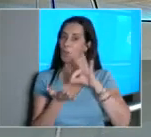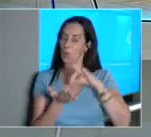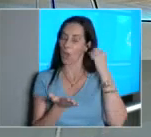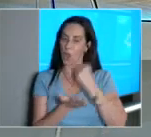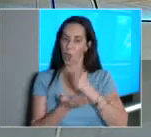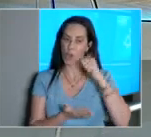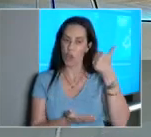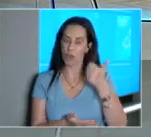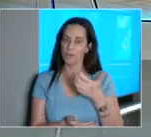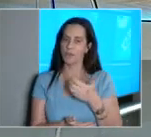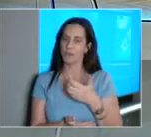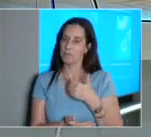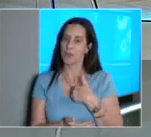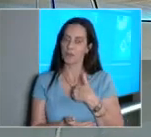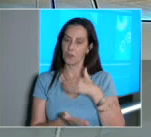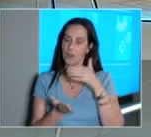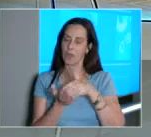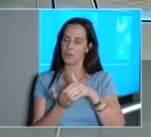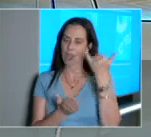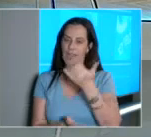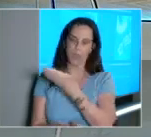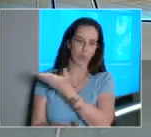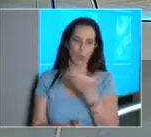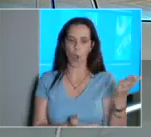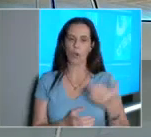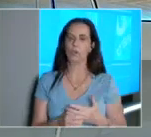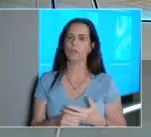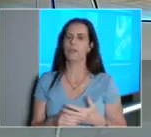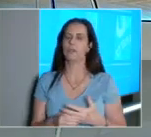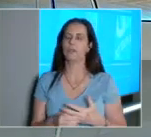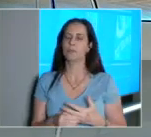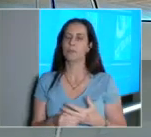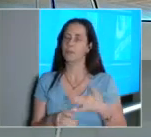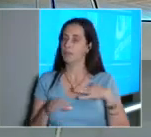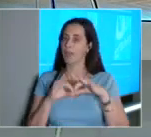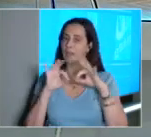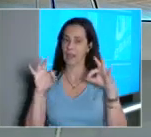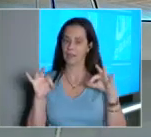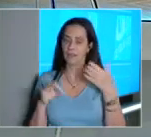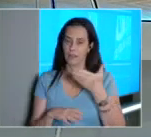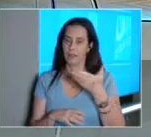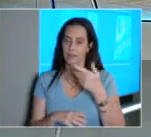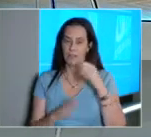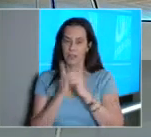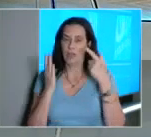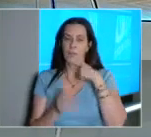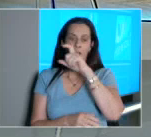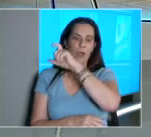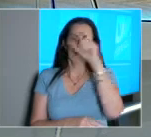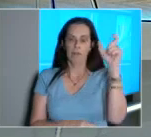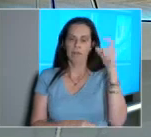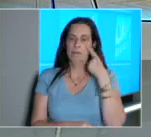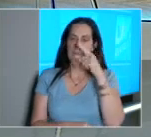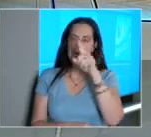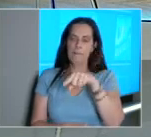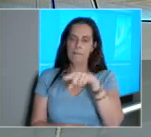נקודות לתואר. אנחנו ממשיכים הקריקטורות שלנו הבוקר. נתחיל עם הקריקטורה של מעריב. שימו